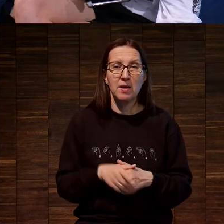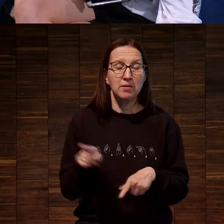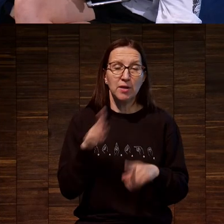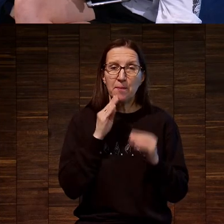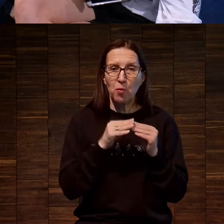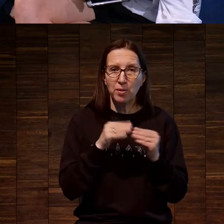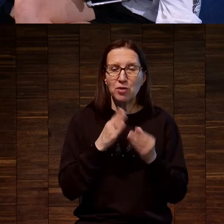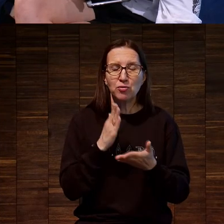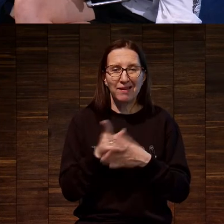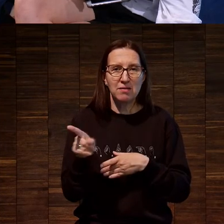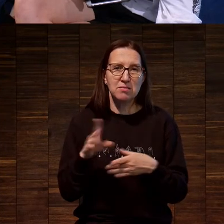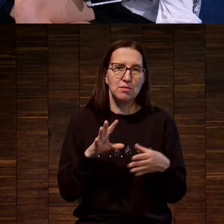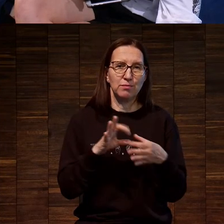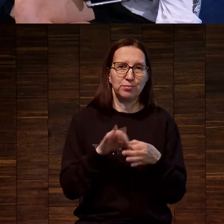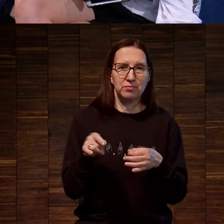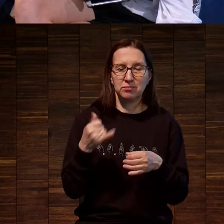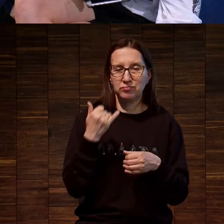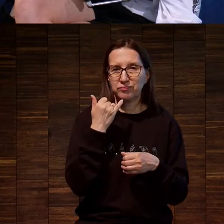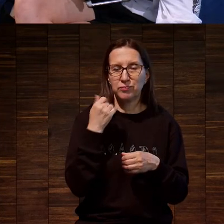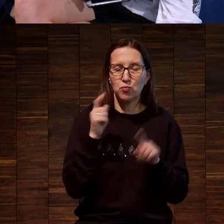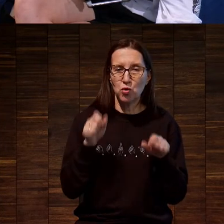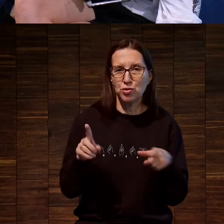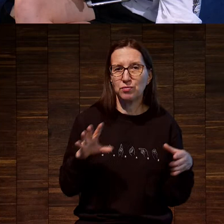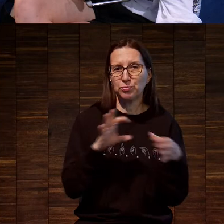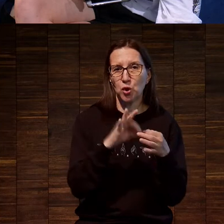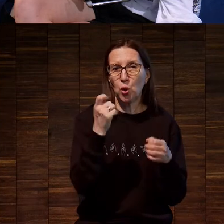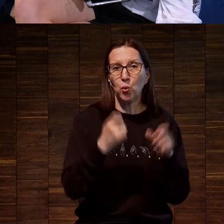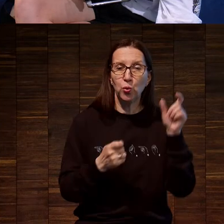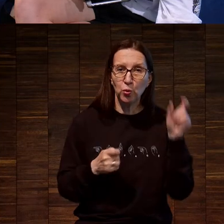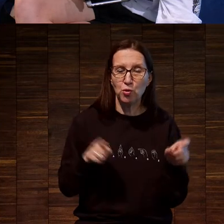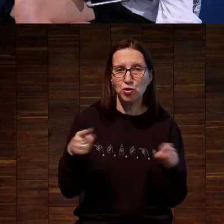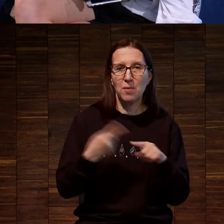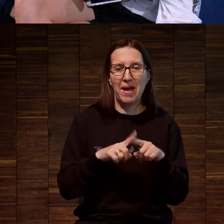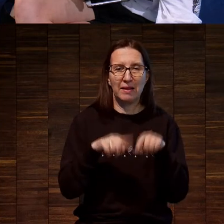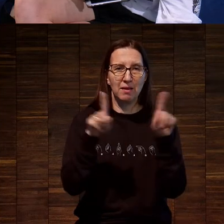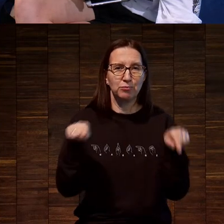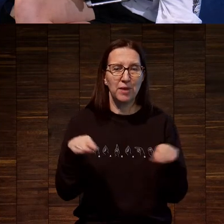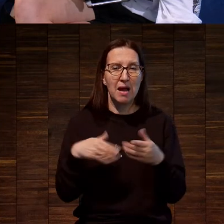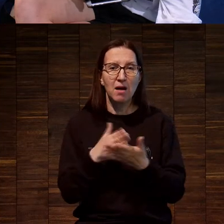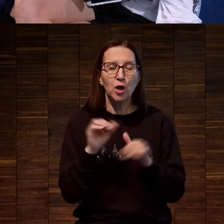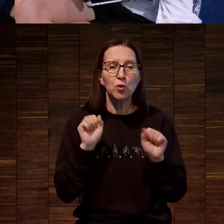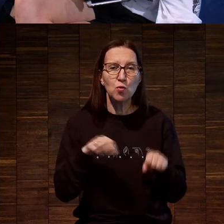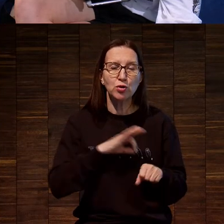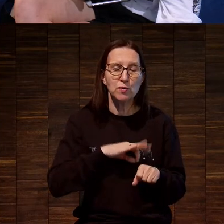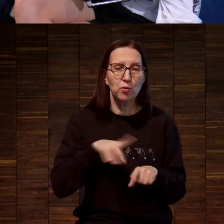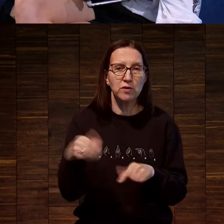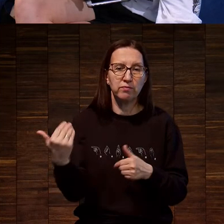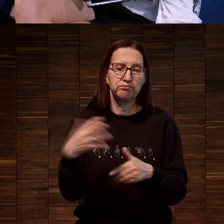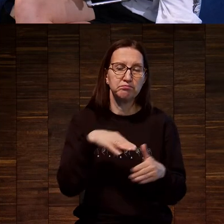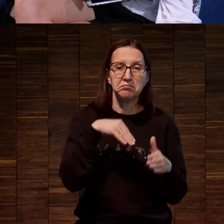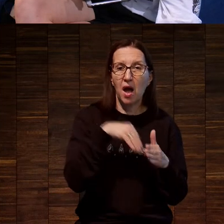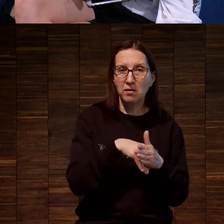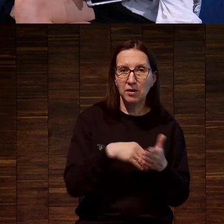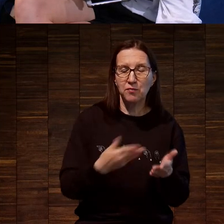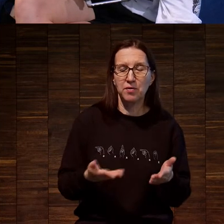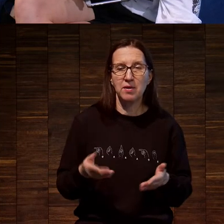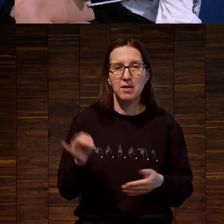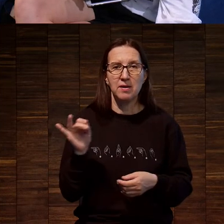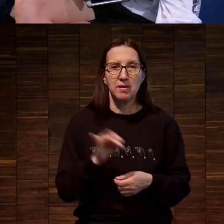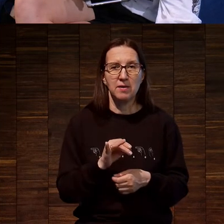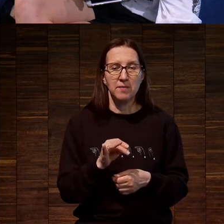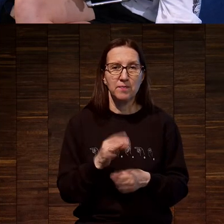есть контакты художников, и эту карту можно использовать как архив. И... Да, про это